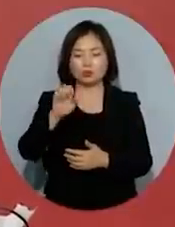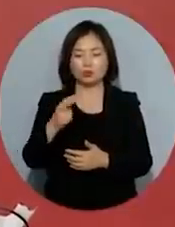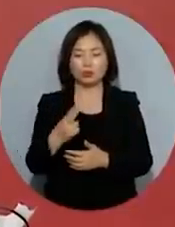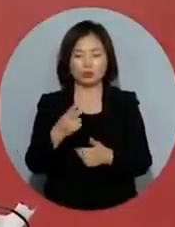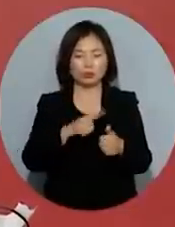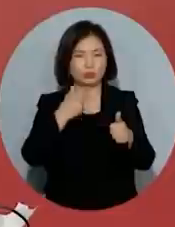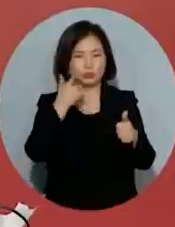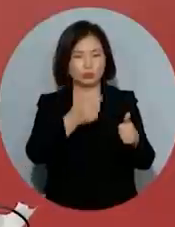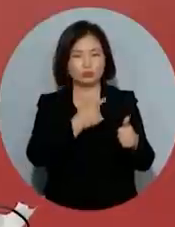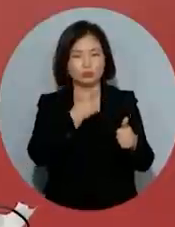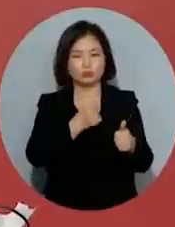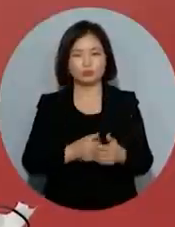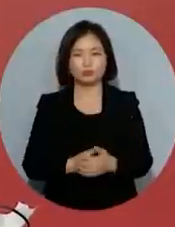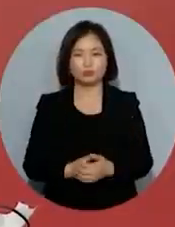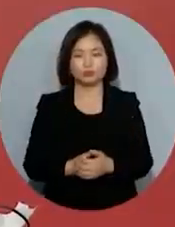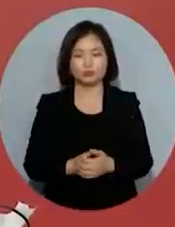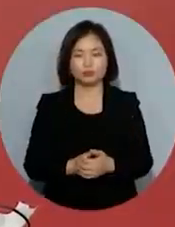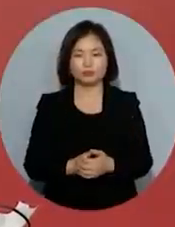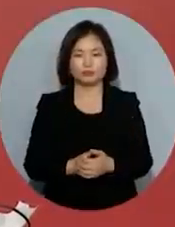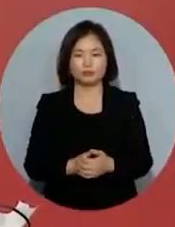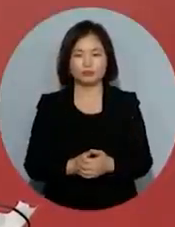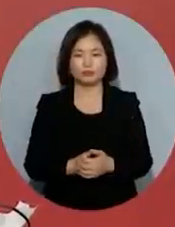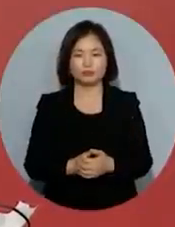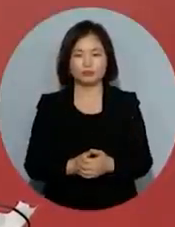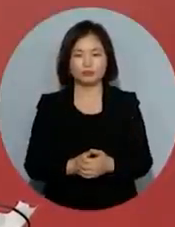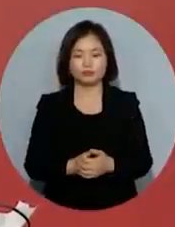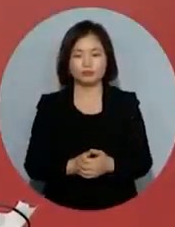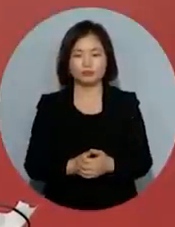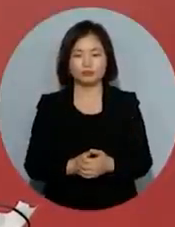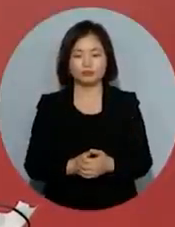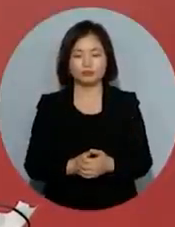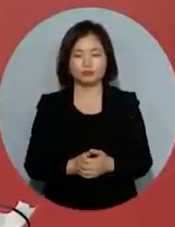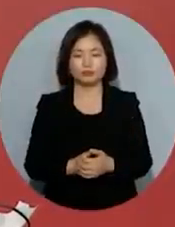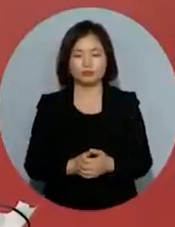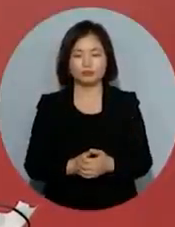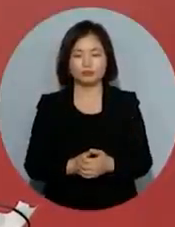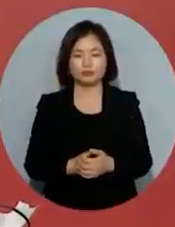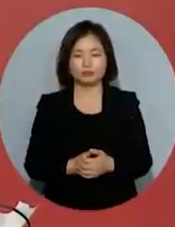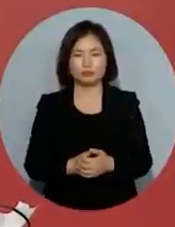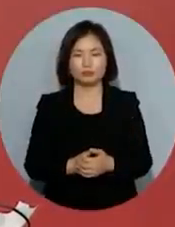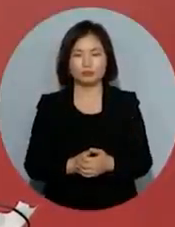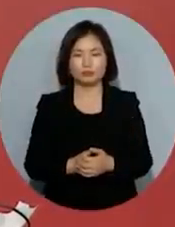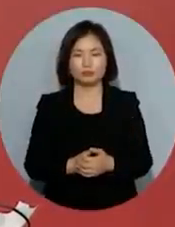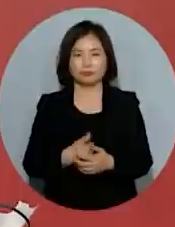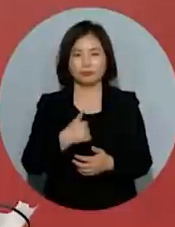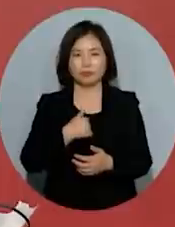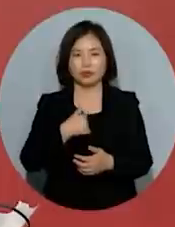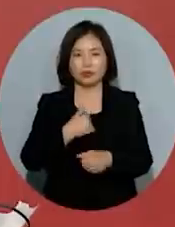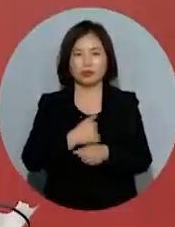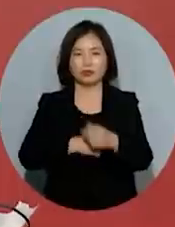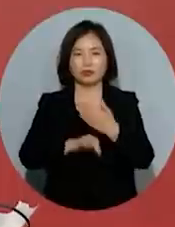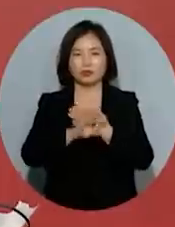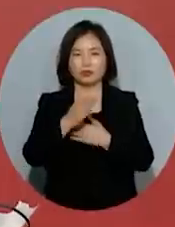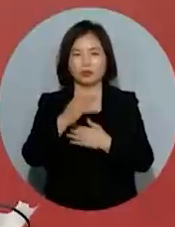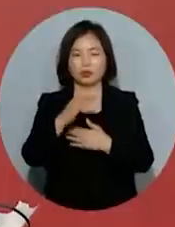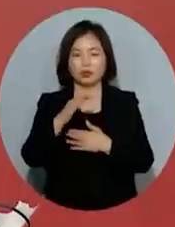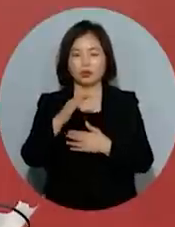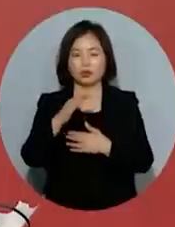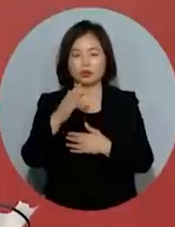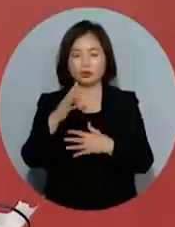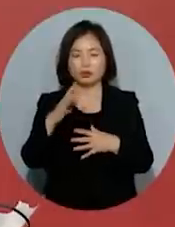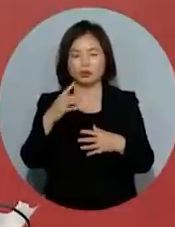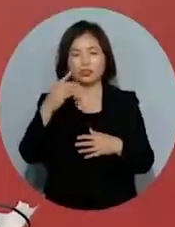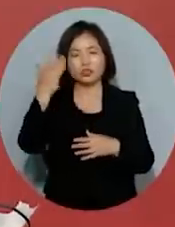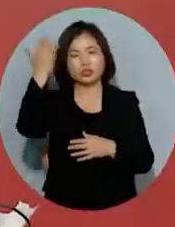네. 그 자꾸 강론은 이 그 내각에서 하면 된다고 그러니까 제가 총론 철학에